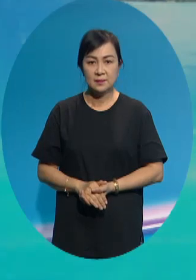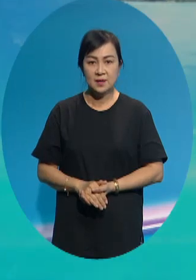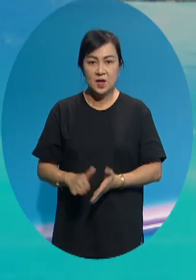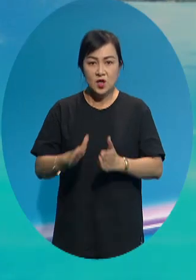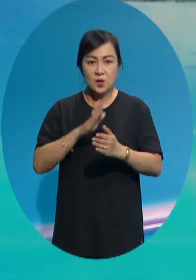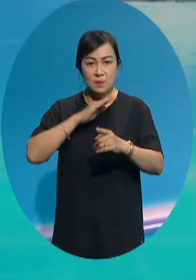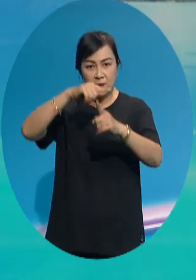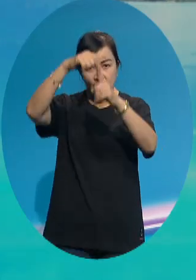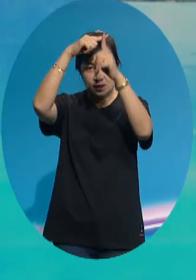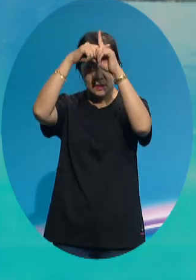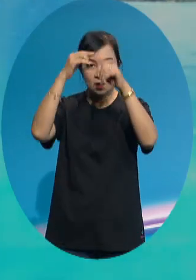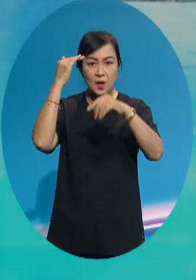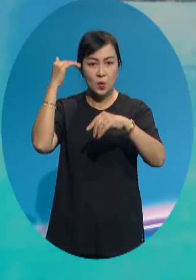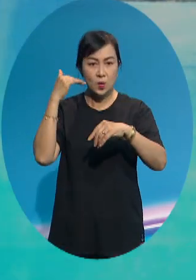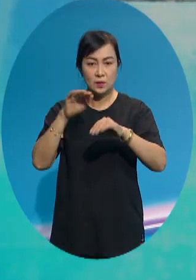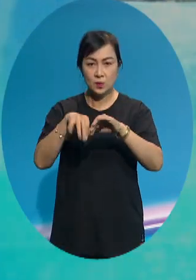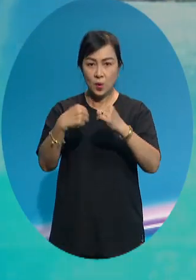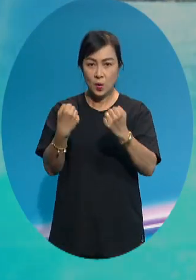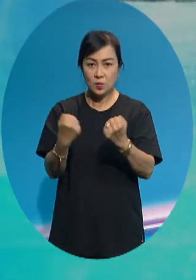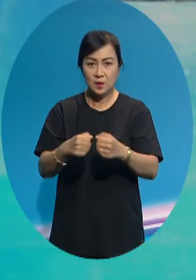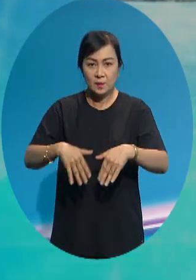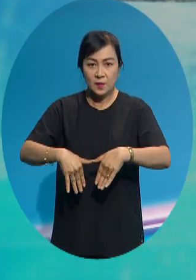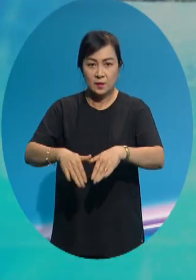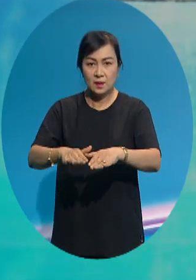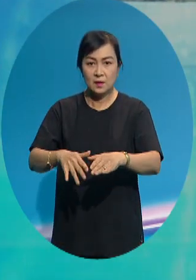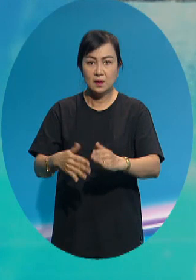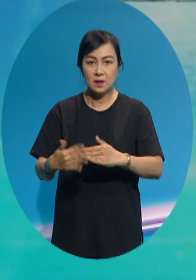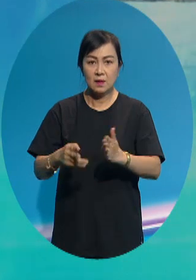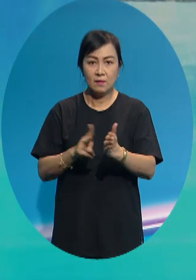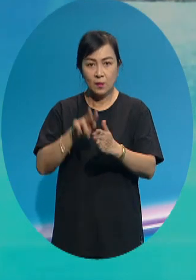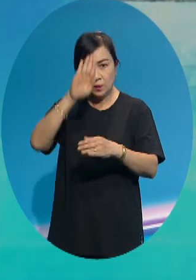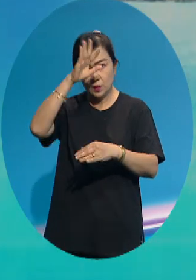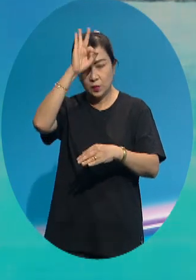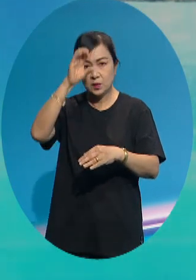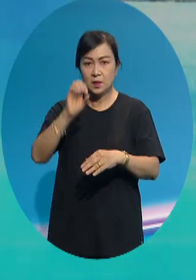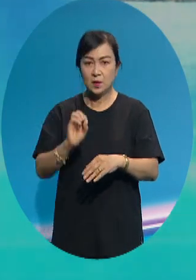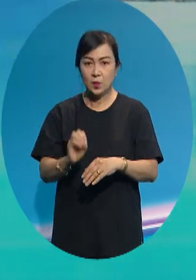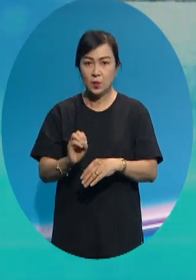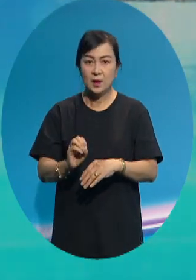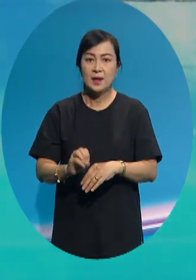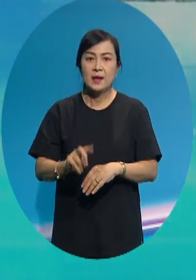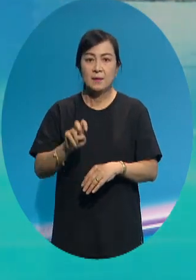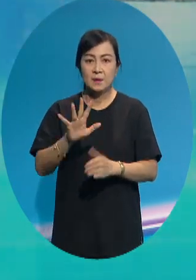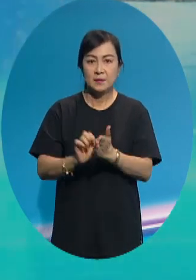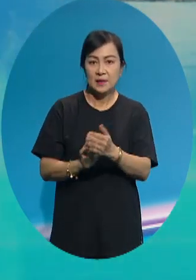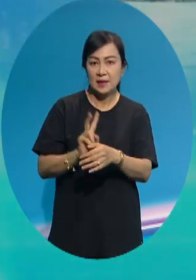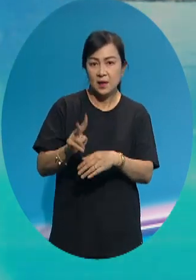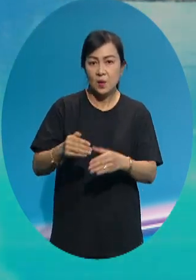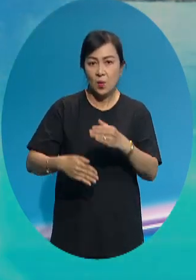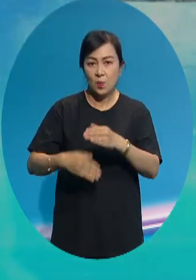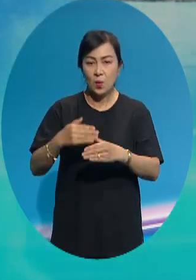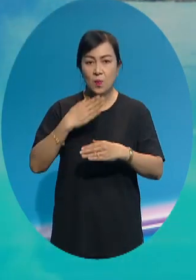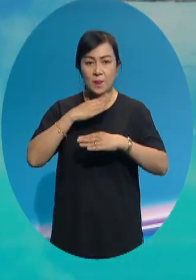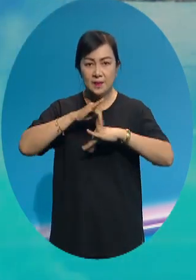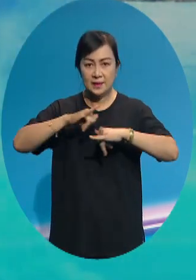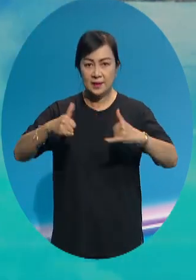hàng trăm bác sĩ kỳ cựu ở Hàn Quốc đã tổ chức cuộc biểu tình gần Văn phòng Tổng thống tại thủ đồ s vào ngày 25 tháng 2 để ủng hộ